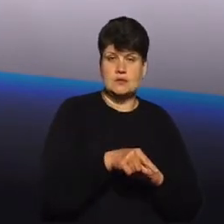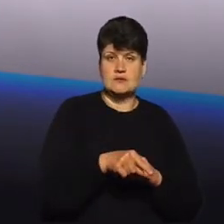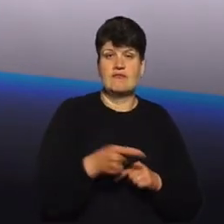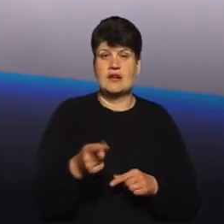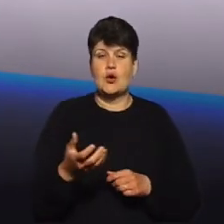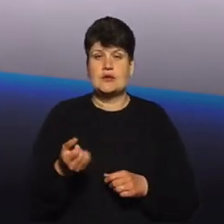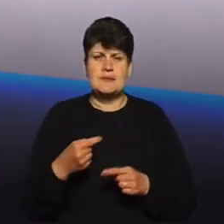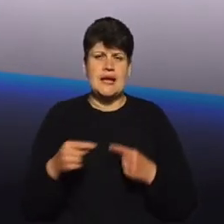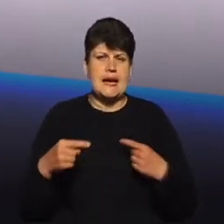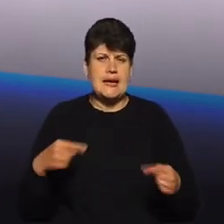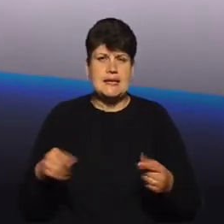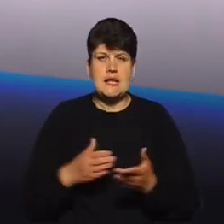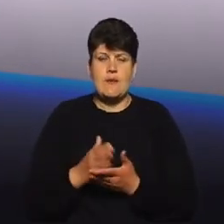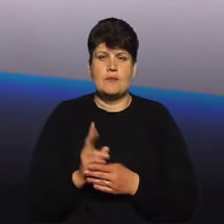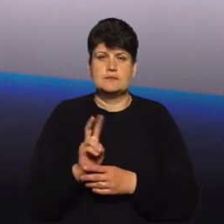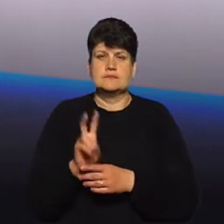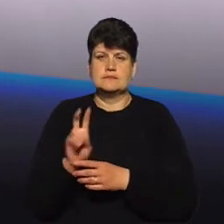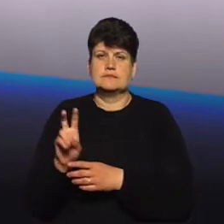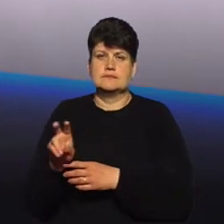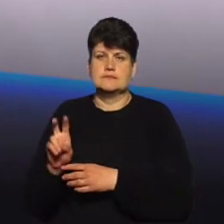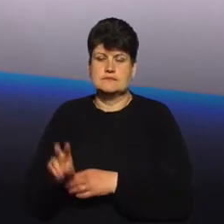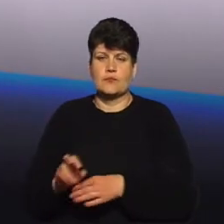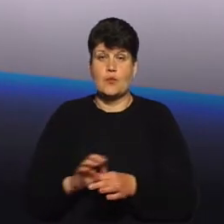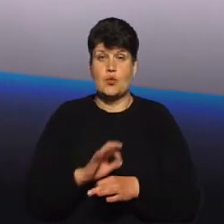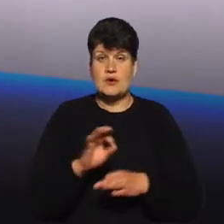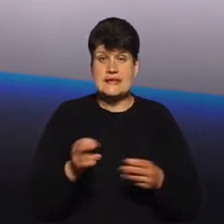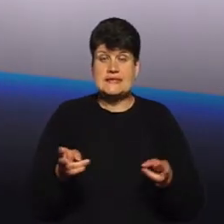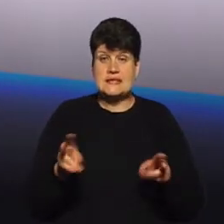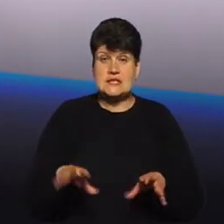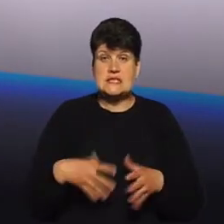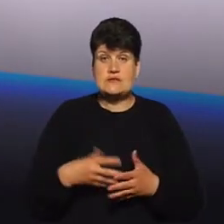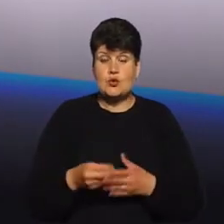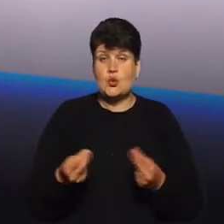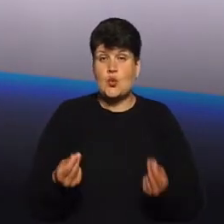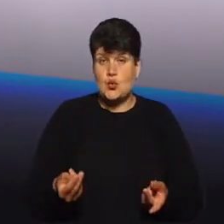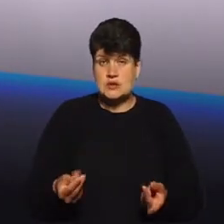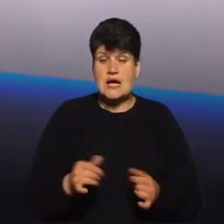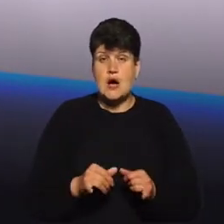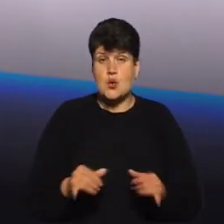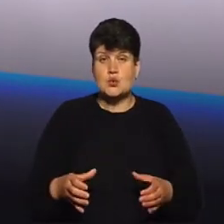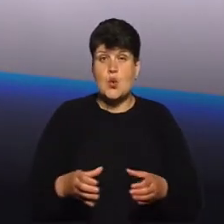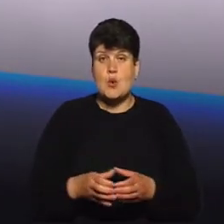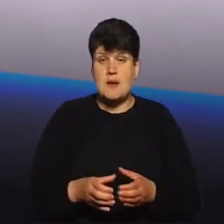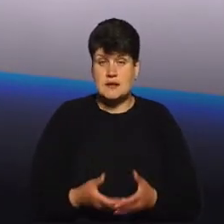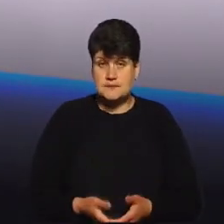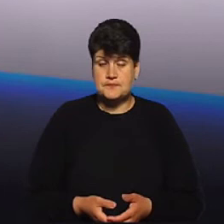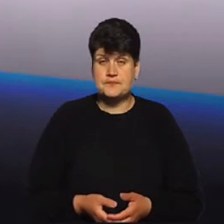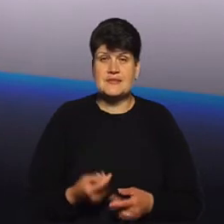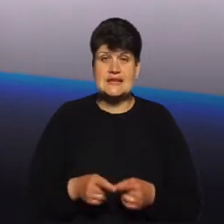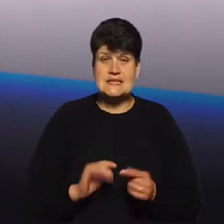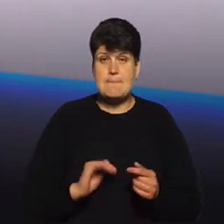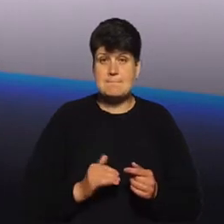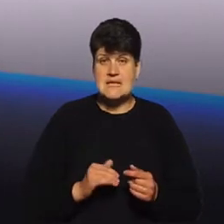відвідуєте весь проєкт і, відповідно, залишаєте свої кошти на розвиток громади. Це бізнесовий проєкт, який